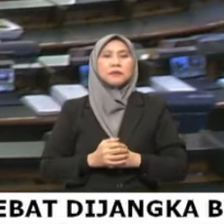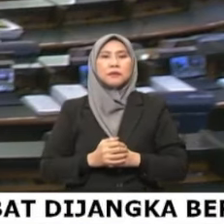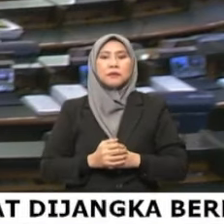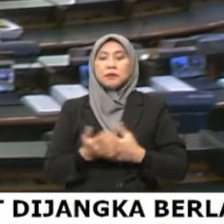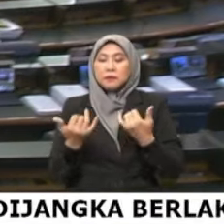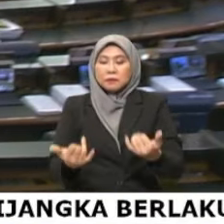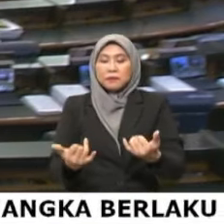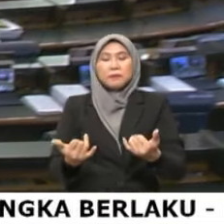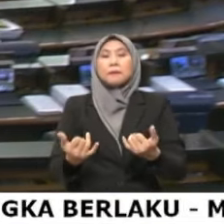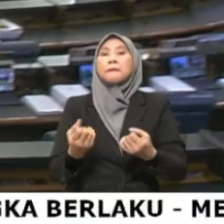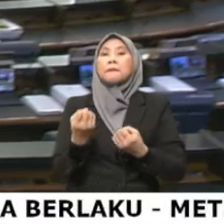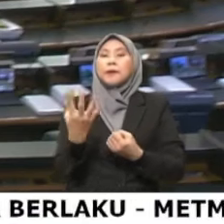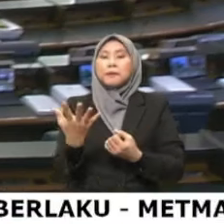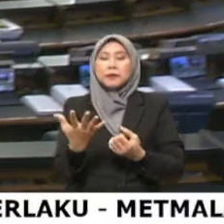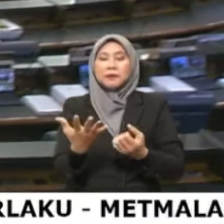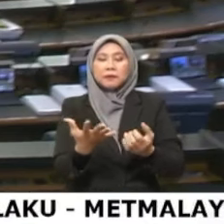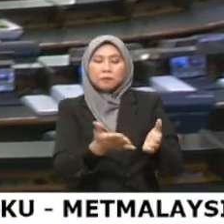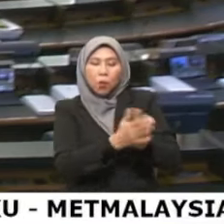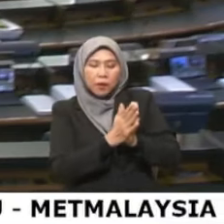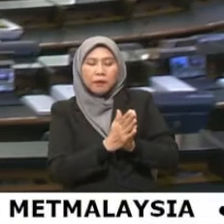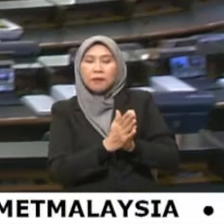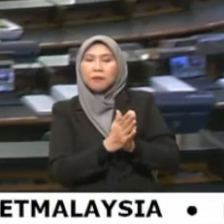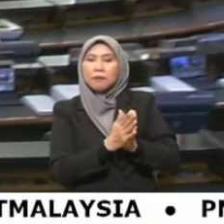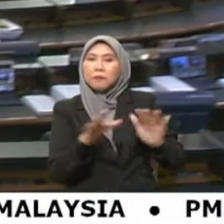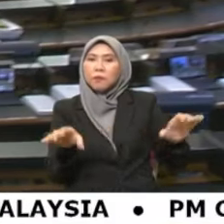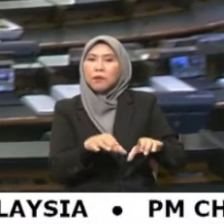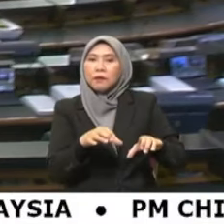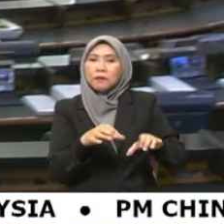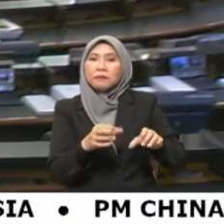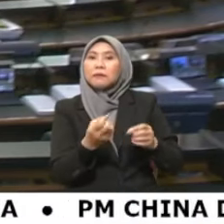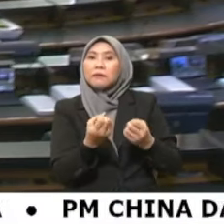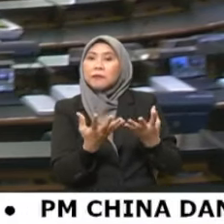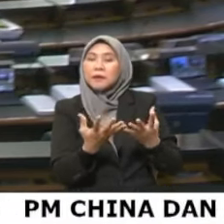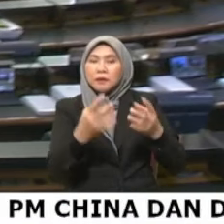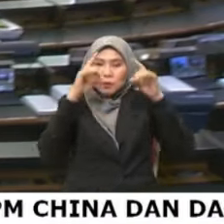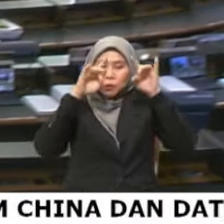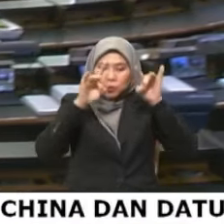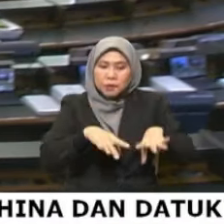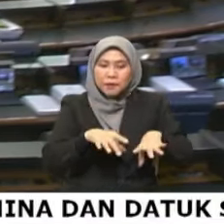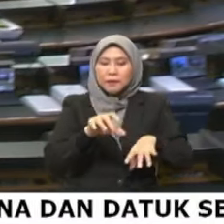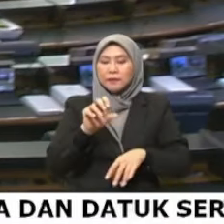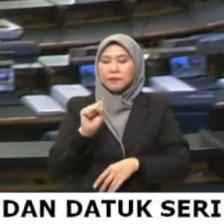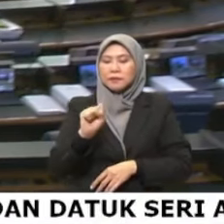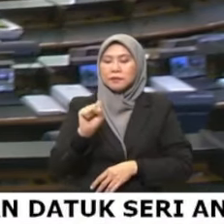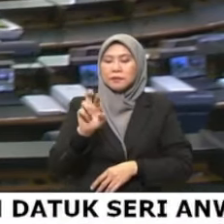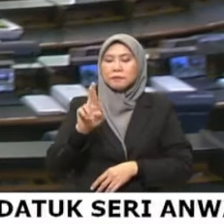berapa banyak permohonan dibuat untuk ujian ini, ujian